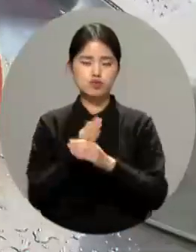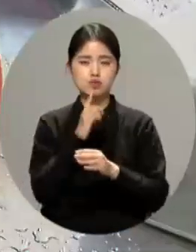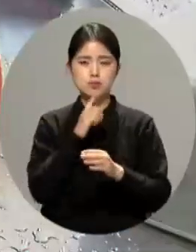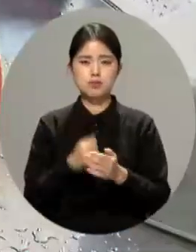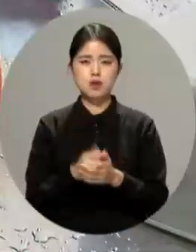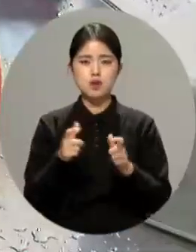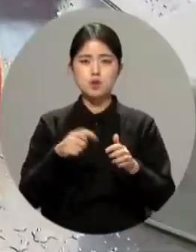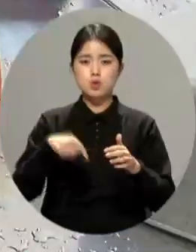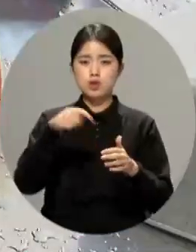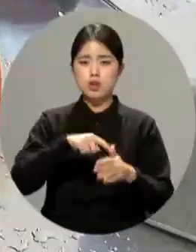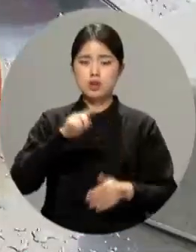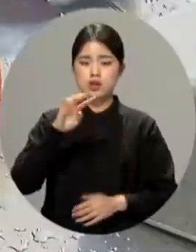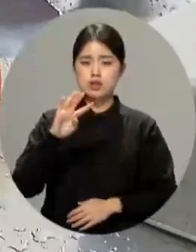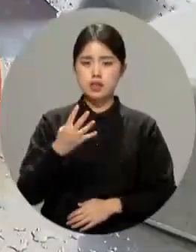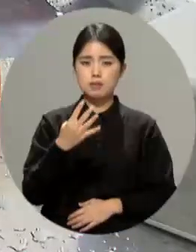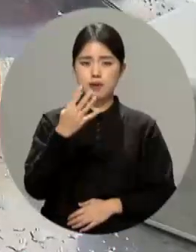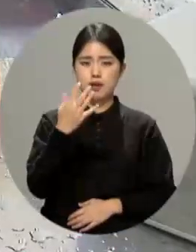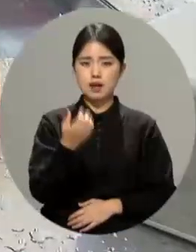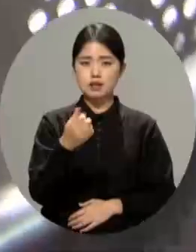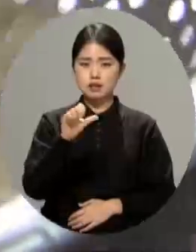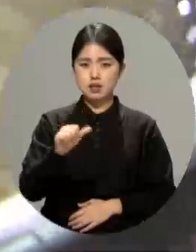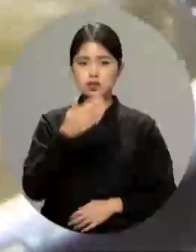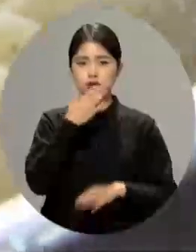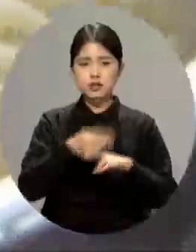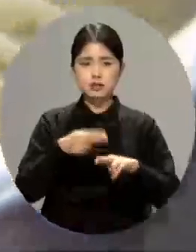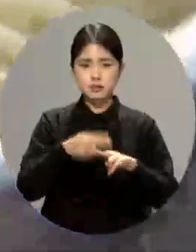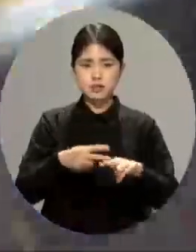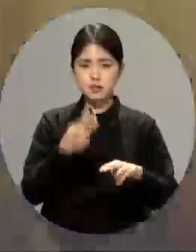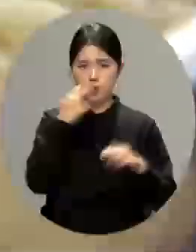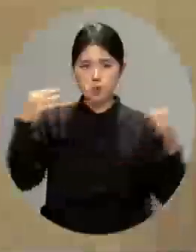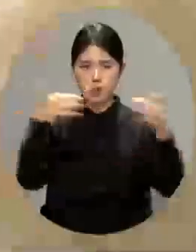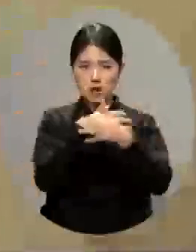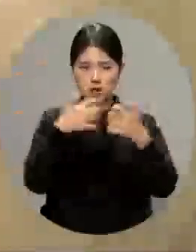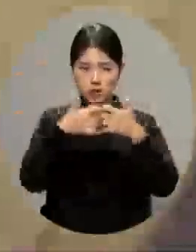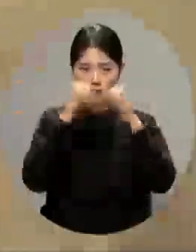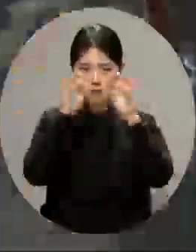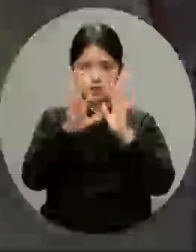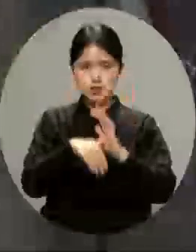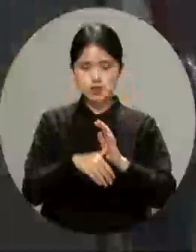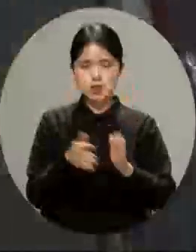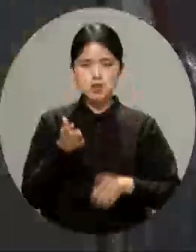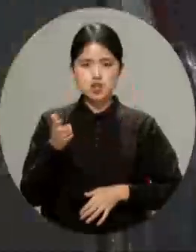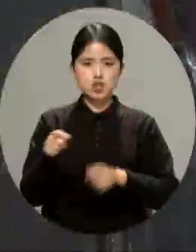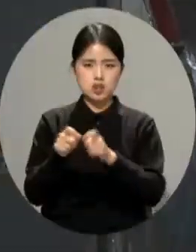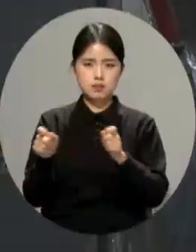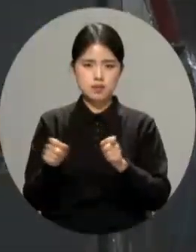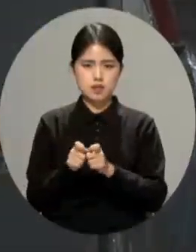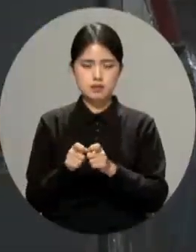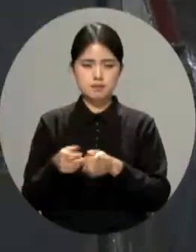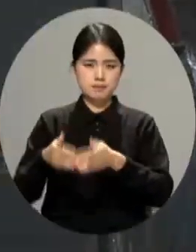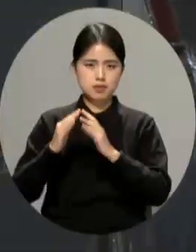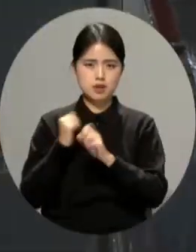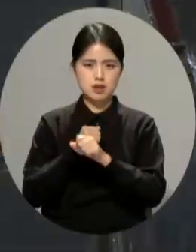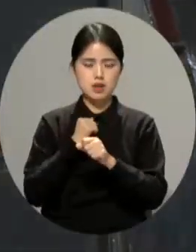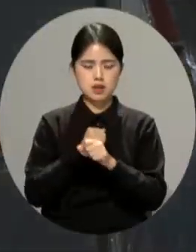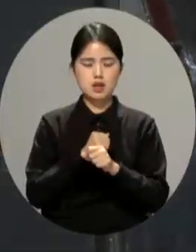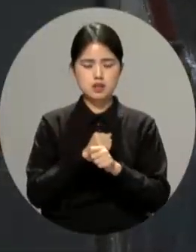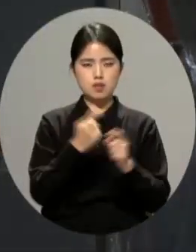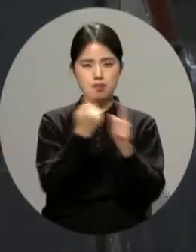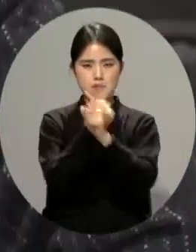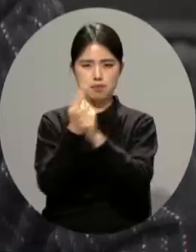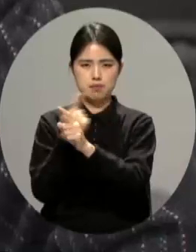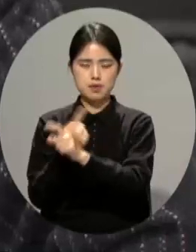도내 495개 학교 급식실 환기시설의 경우 전담팀을 구성해 연차적으로 대응해 나간다는